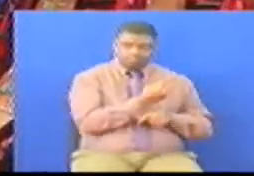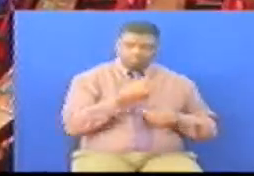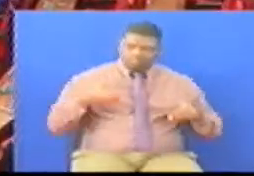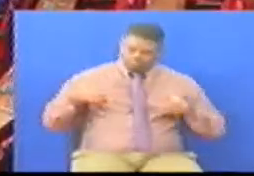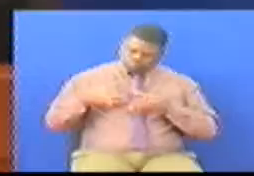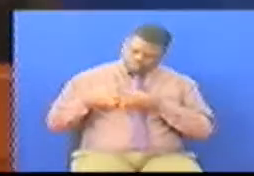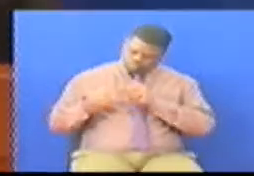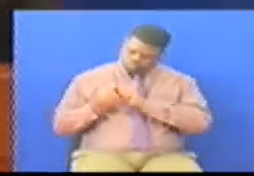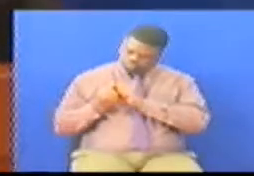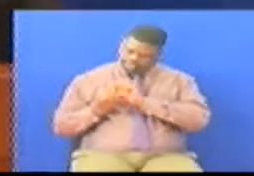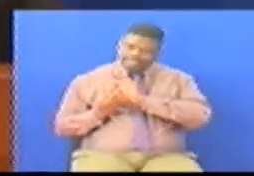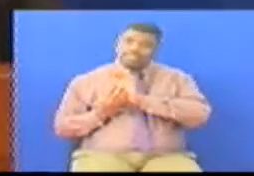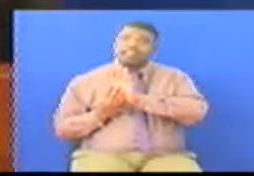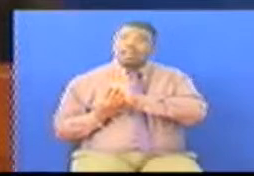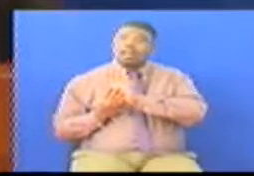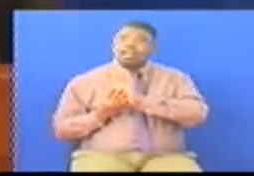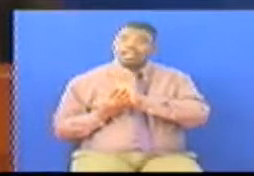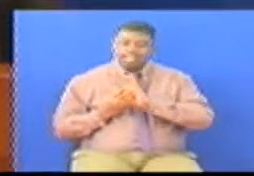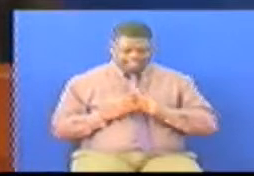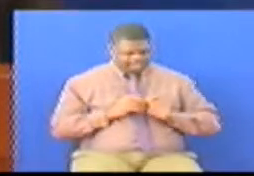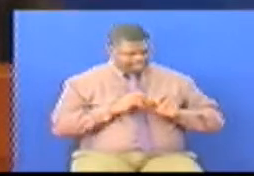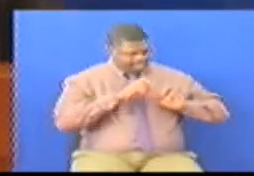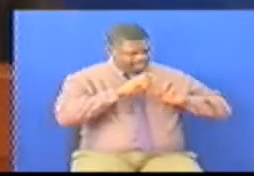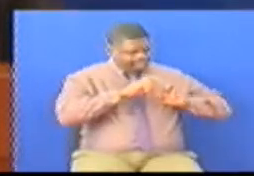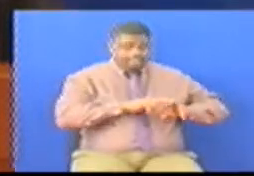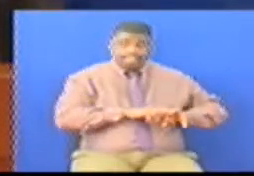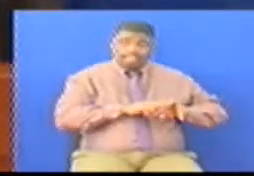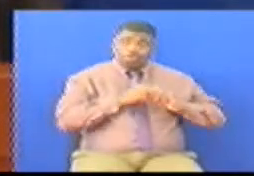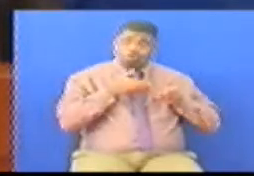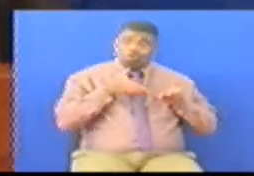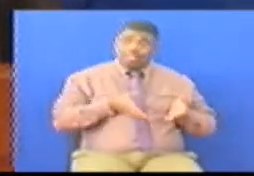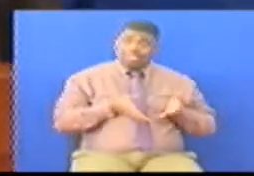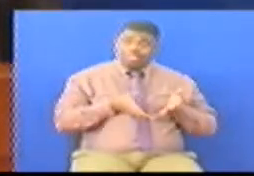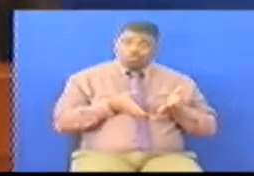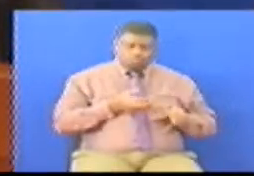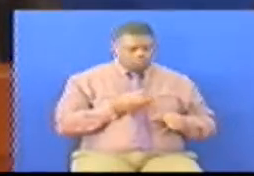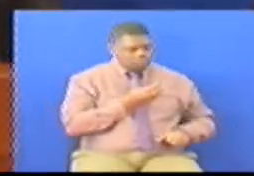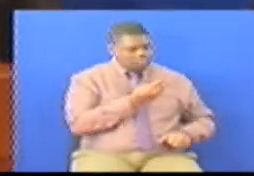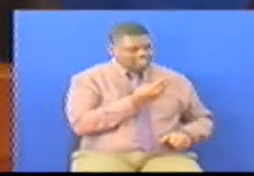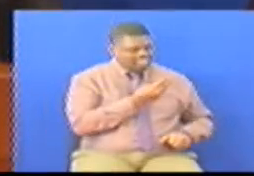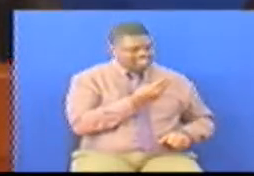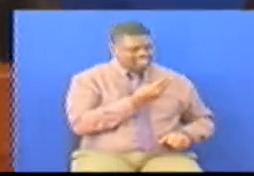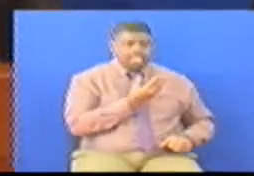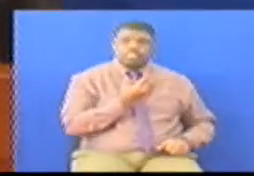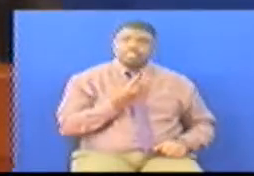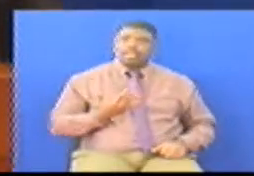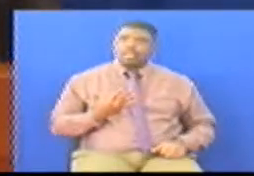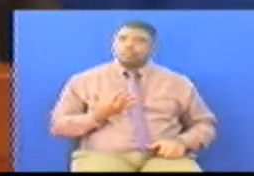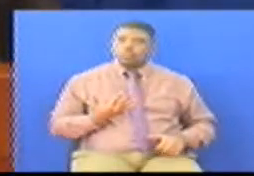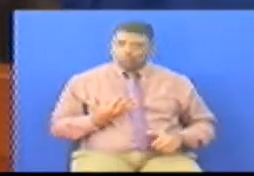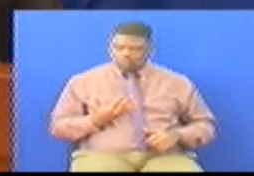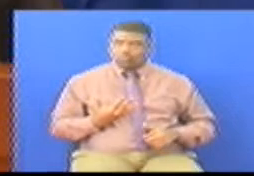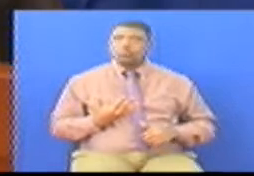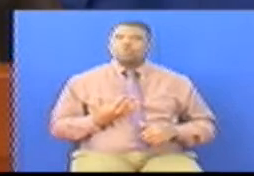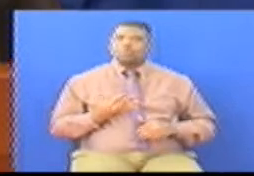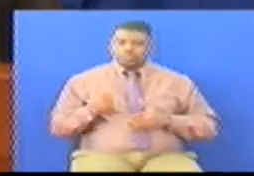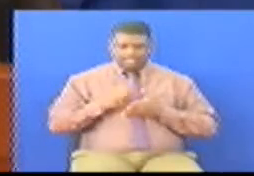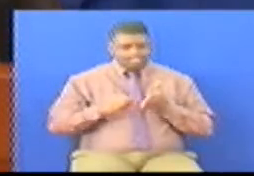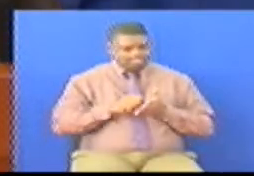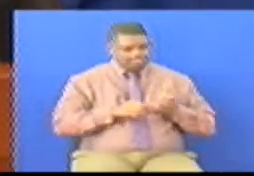19. Kikao cha leo ni cha 35.